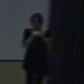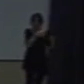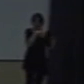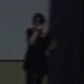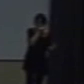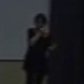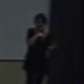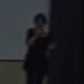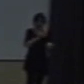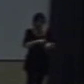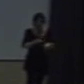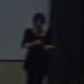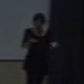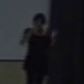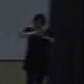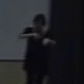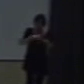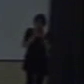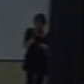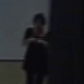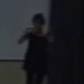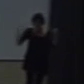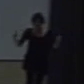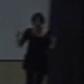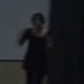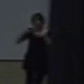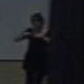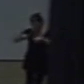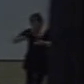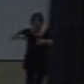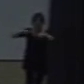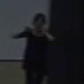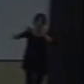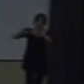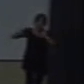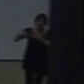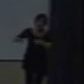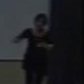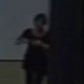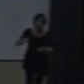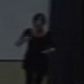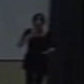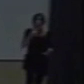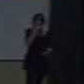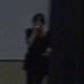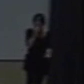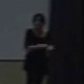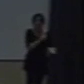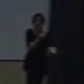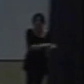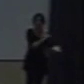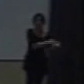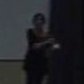no? I és això, no? Vull dir, Twitter és una manera diferent de fer periodisme, requereix temps, i si no ho portes